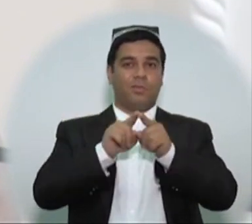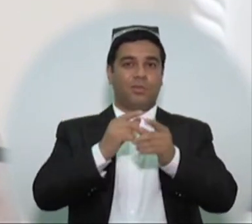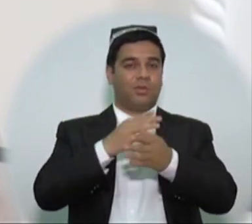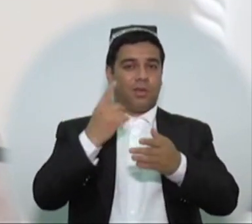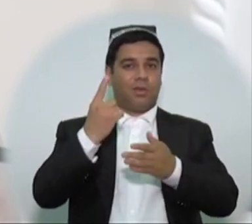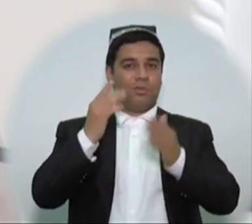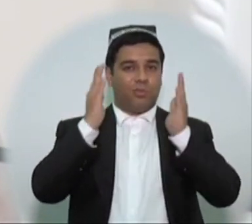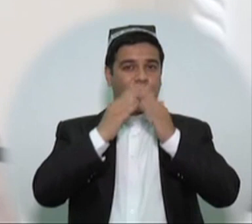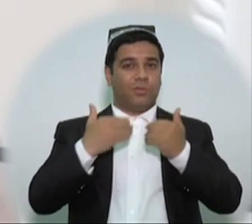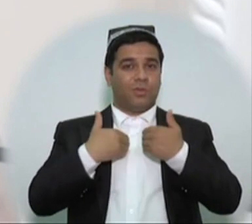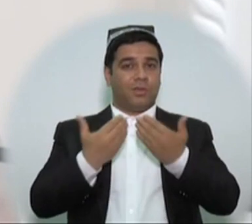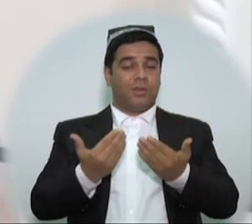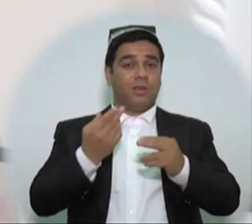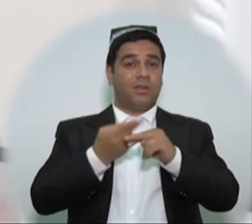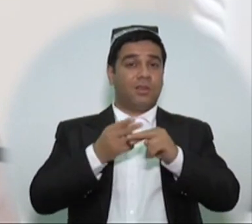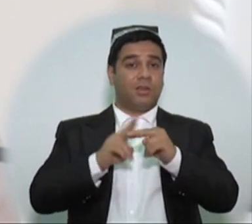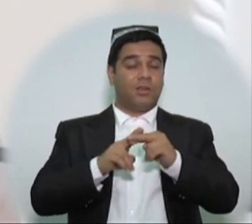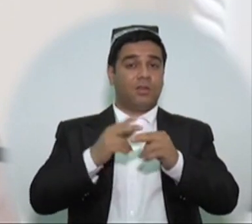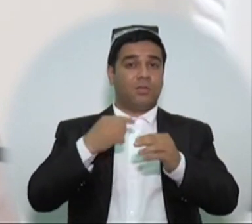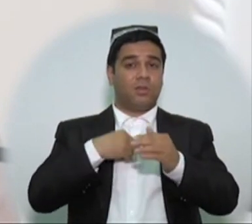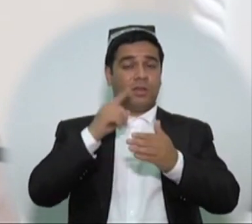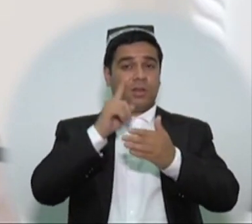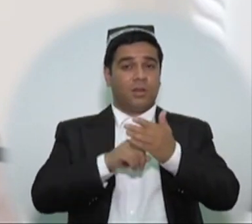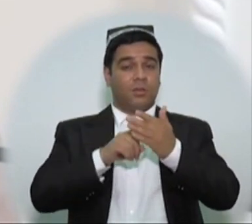Ana shunday ilm, ma'rifat,